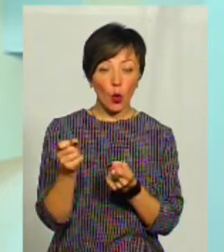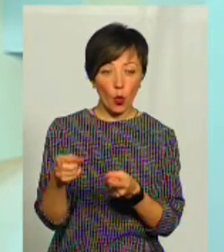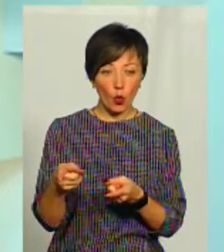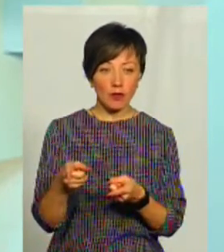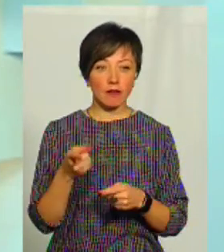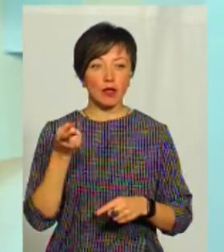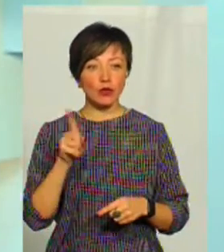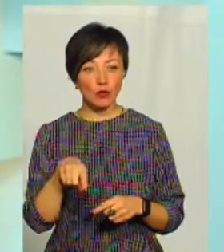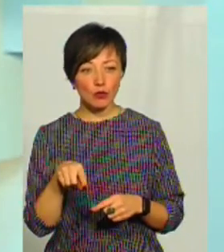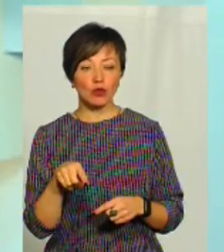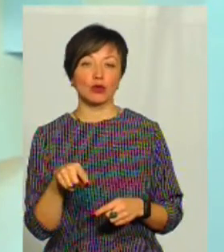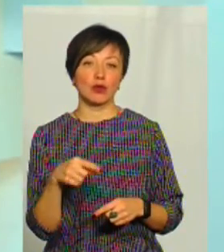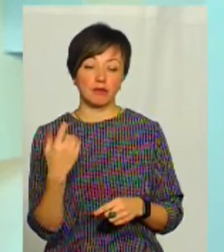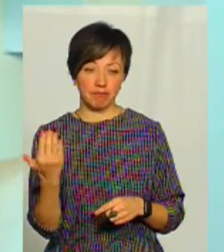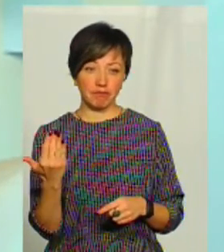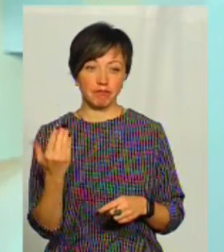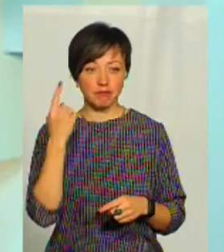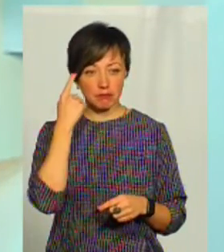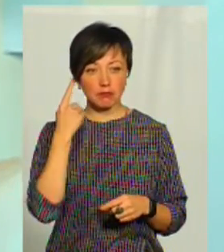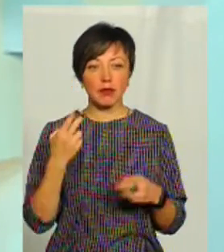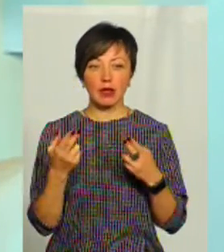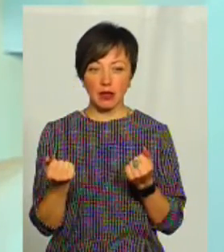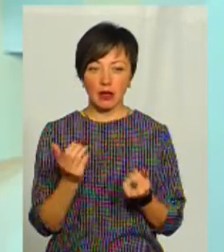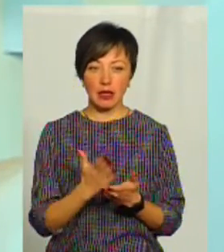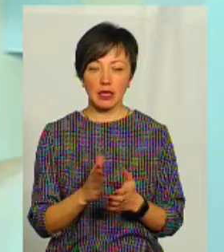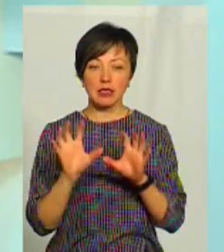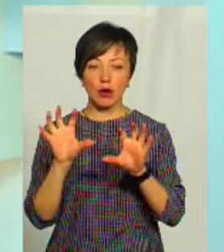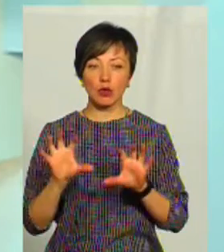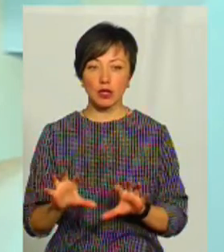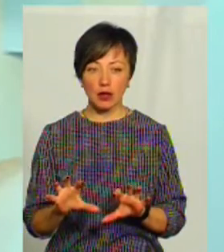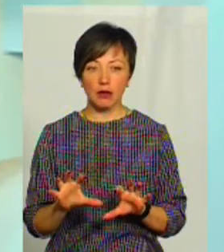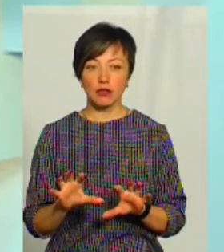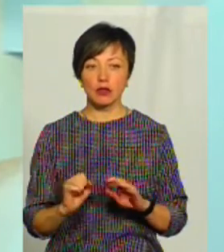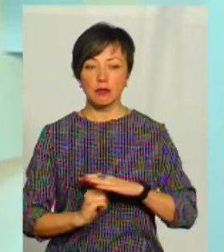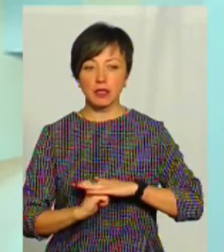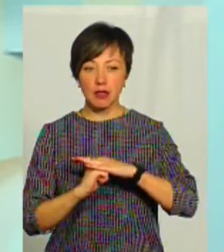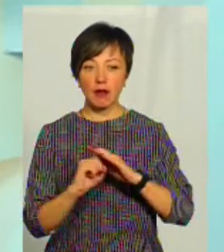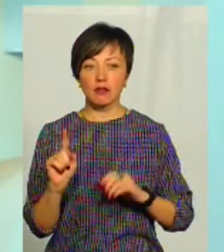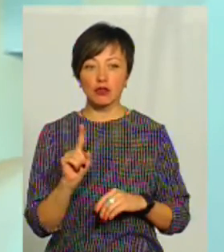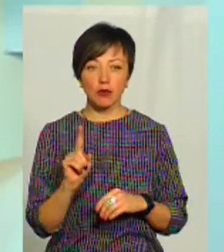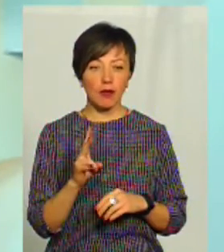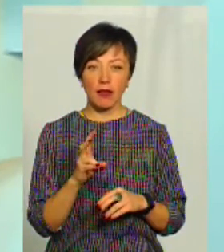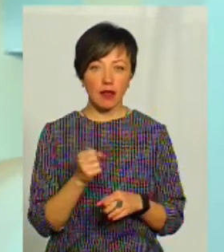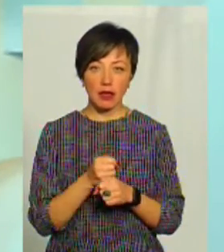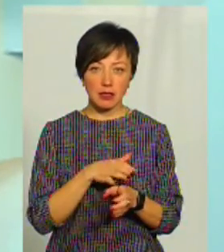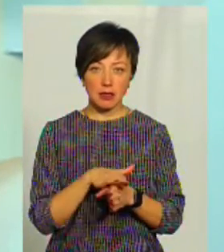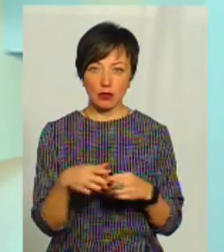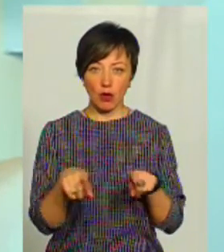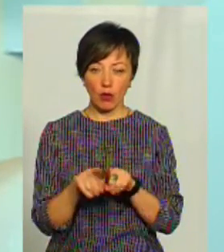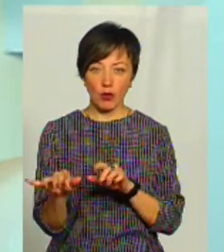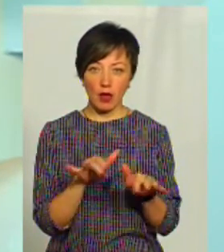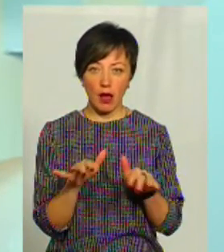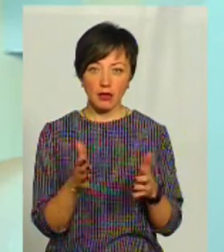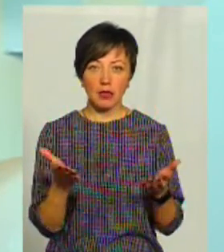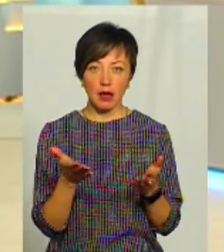Тому що, з одного боку, так, на сьогодні є законодавчі підвалини для того, щоб не здійснювати от таку